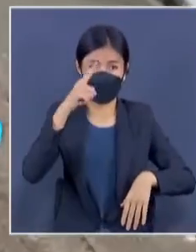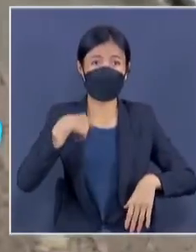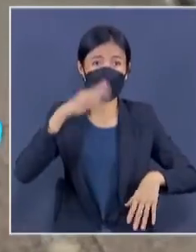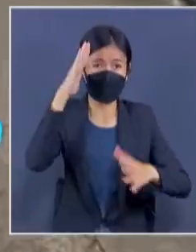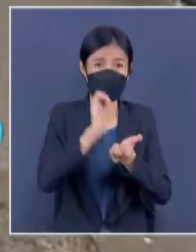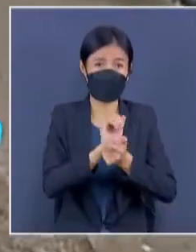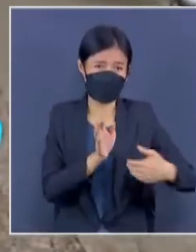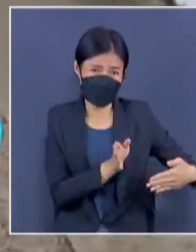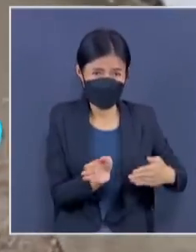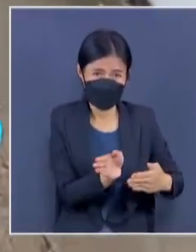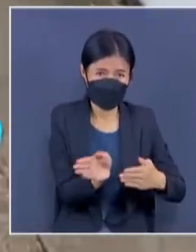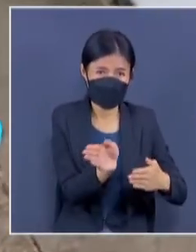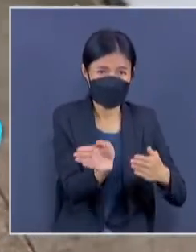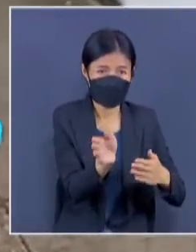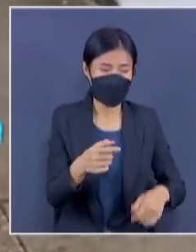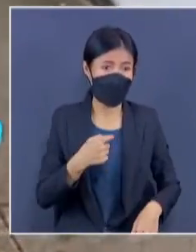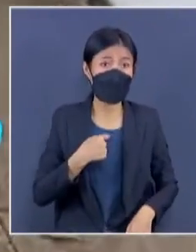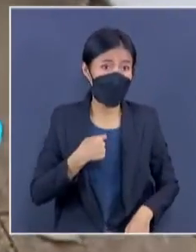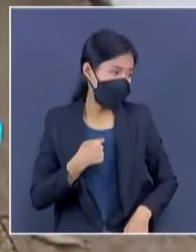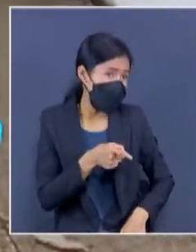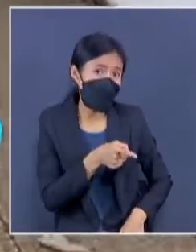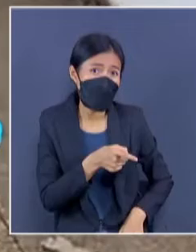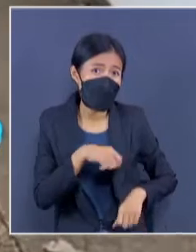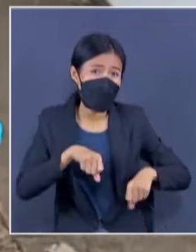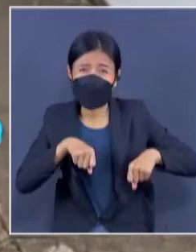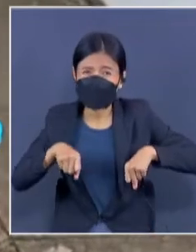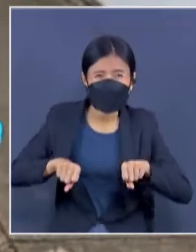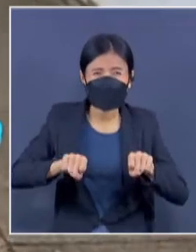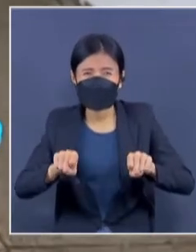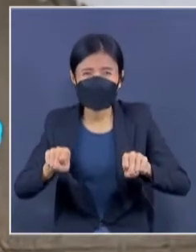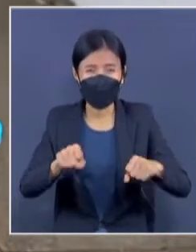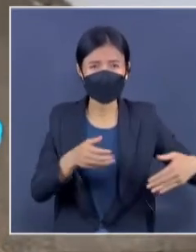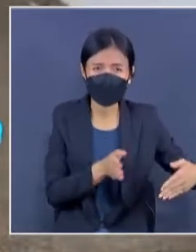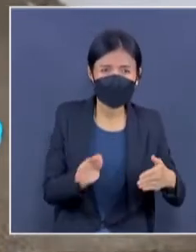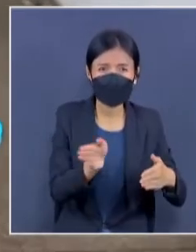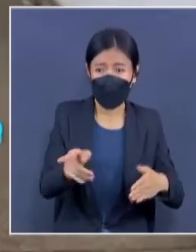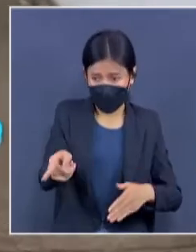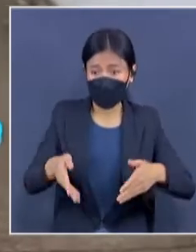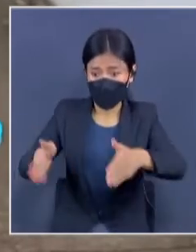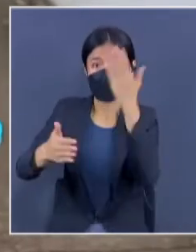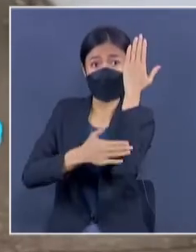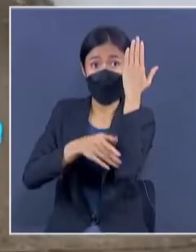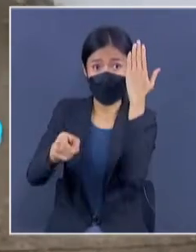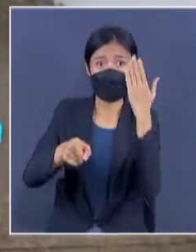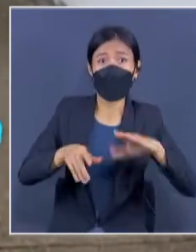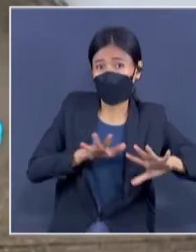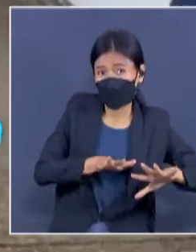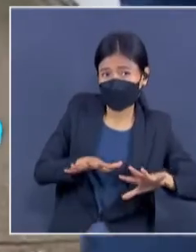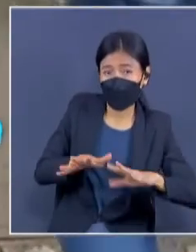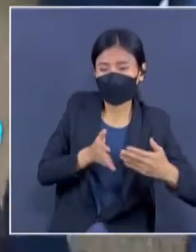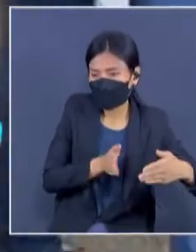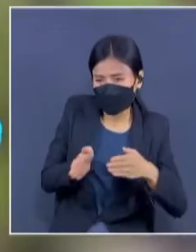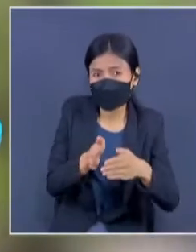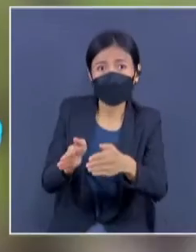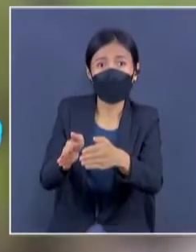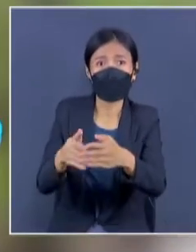ากนั้นก็เลยขี่หลบตำรวจในวันนั้นครับในคืนวันนั้นเนี่ยขี่หลบตำรวจเข้าไปในซอยหมู่บ้านแลนวิลล่าและด้วยความที่